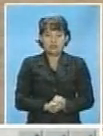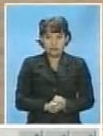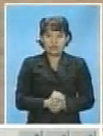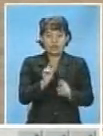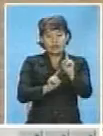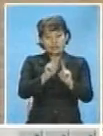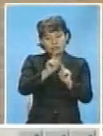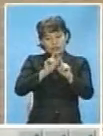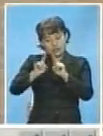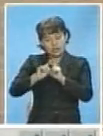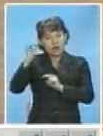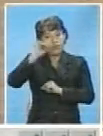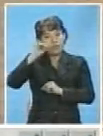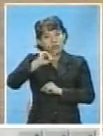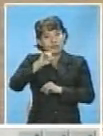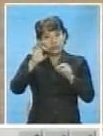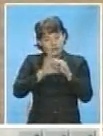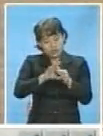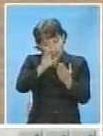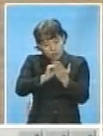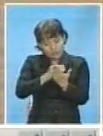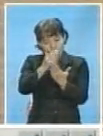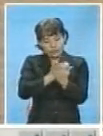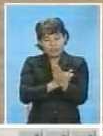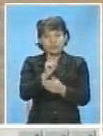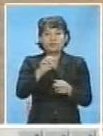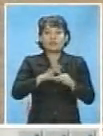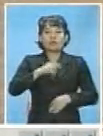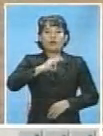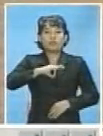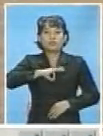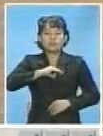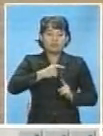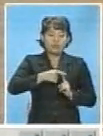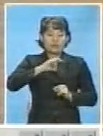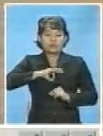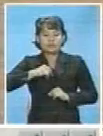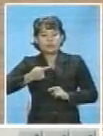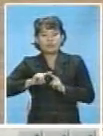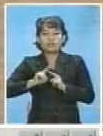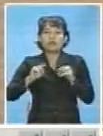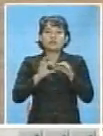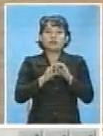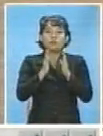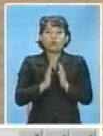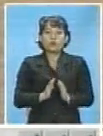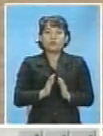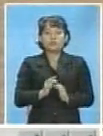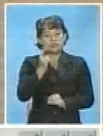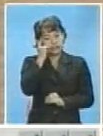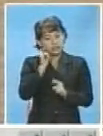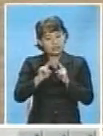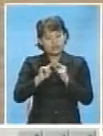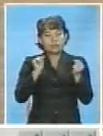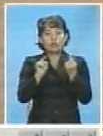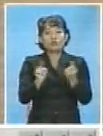หลายหนบ่งบอกว่าทัศนคติจิตสำนึกแล้วก็ค่านิยมของคนในสังคมที่ยึด